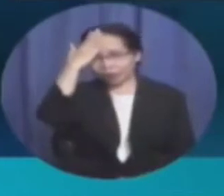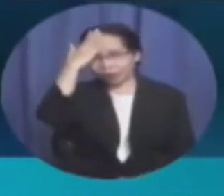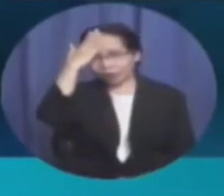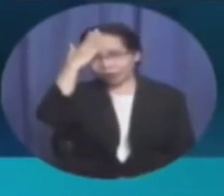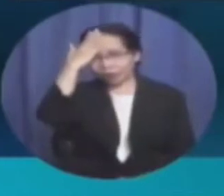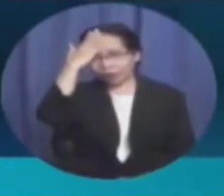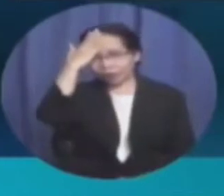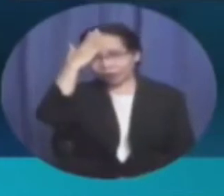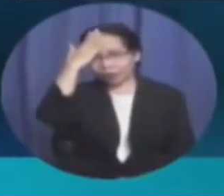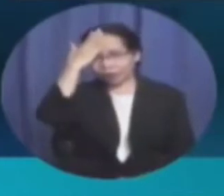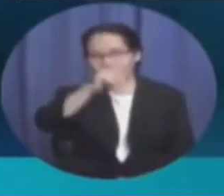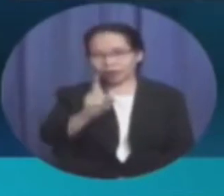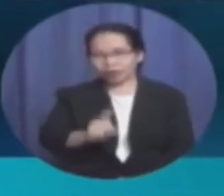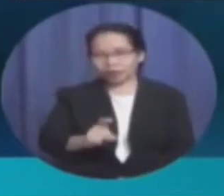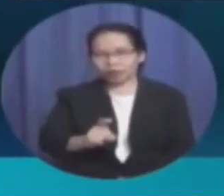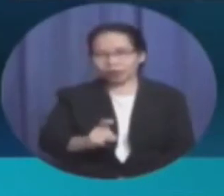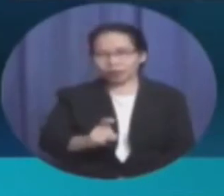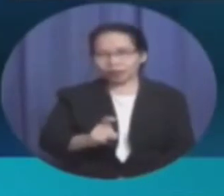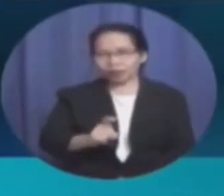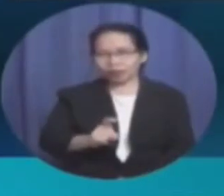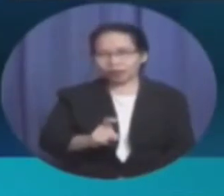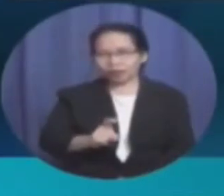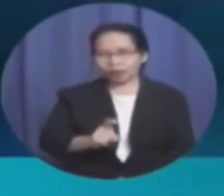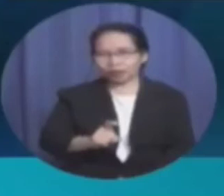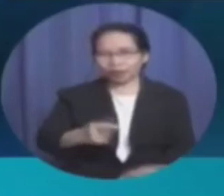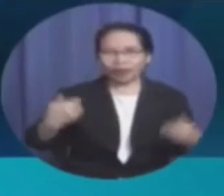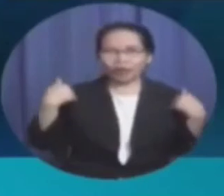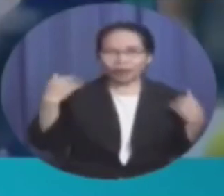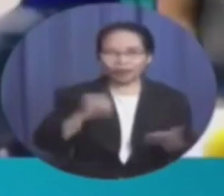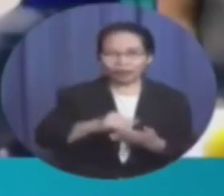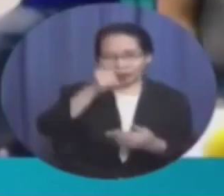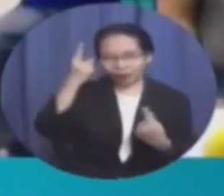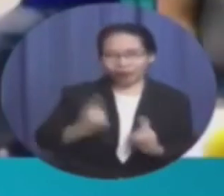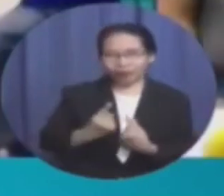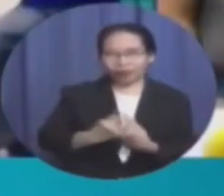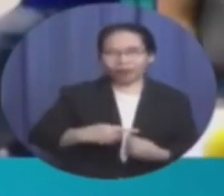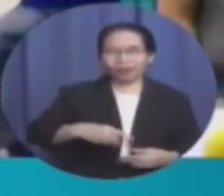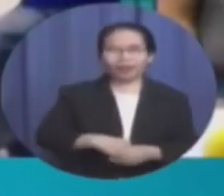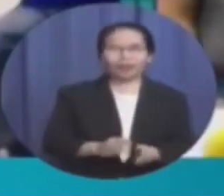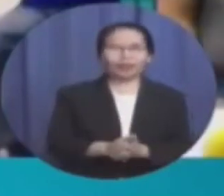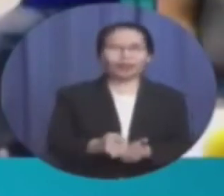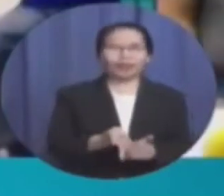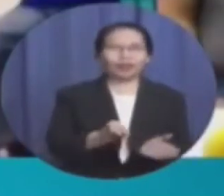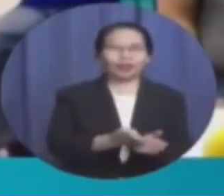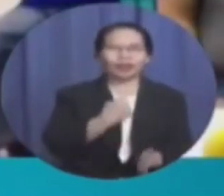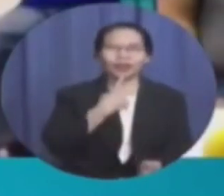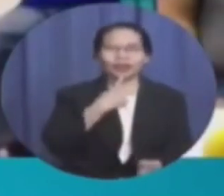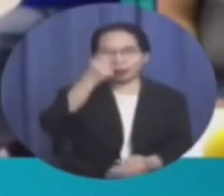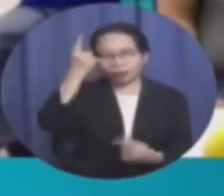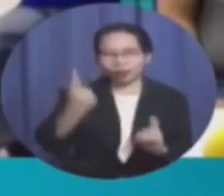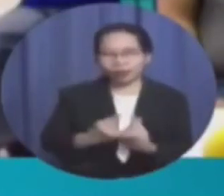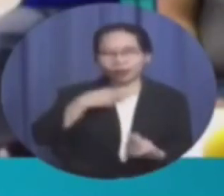kasalanan na pag ginawa mo, hindi ka na mapapatawad. Meron talaga nun. Nasa Biblia yun. Kaya lang,